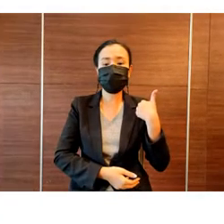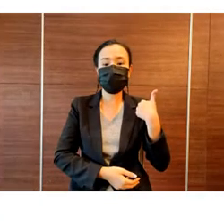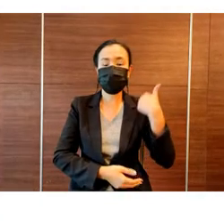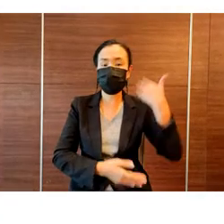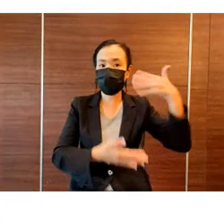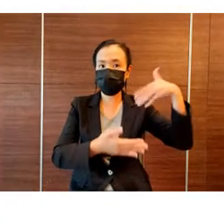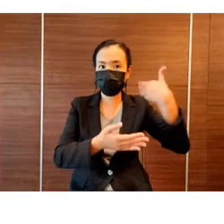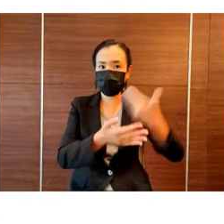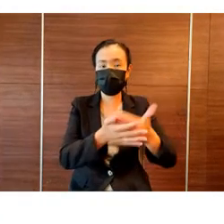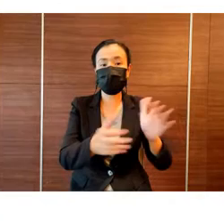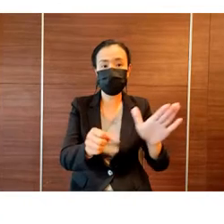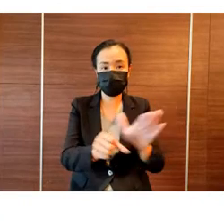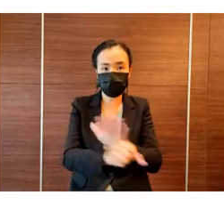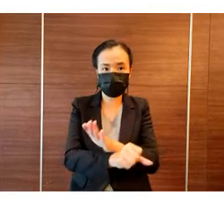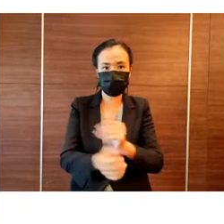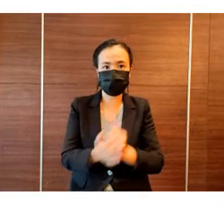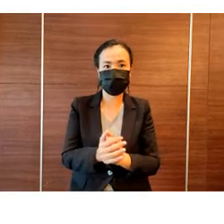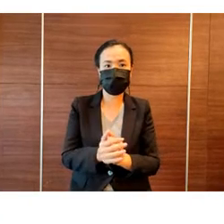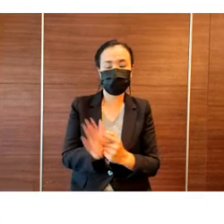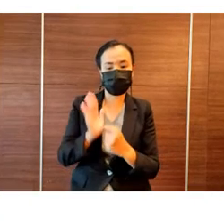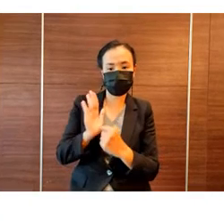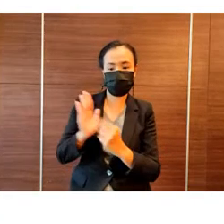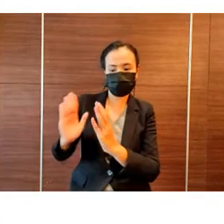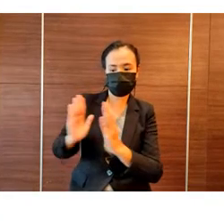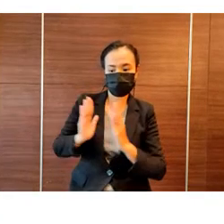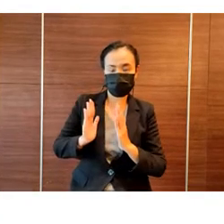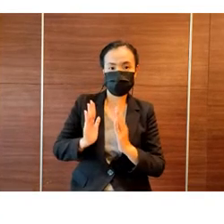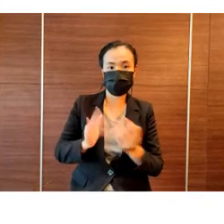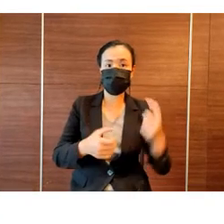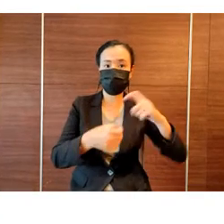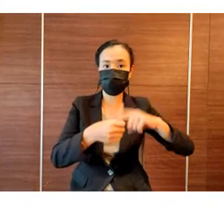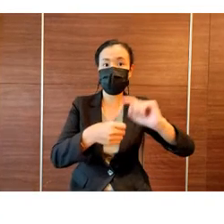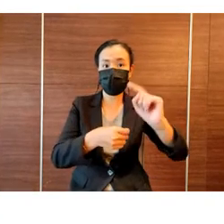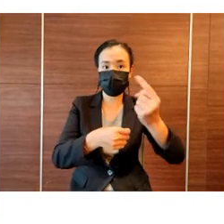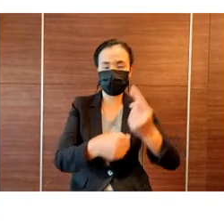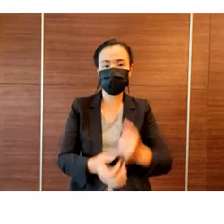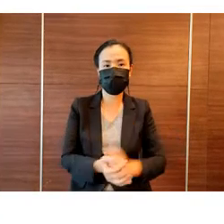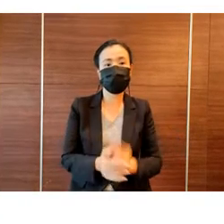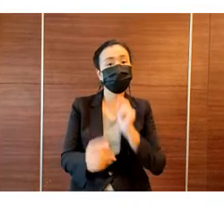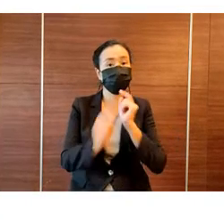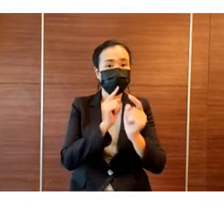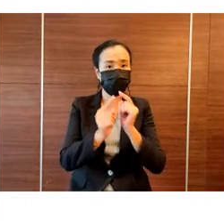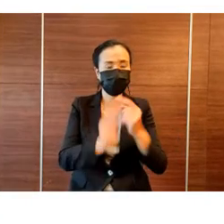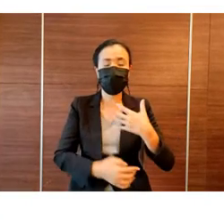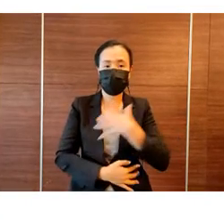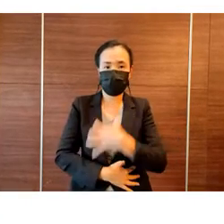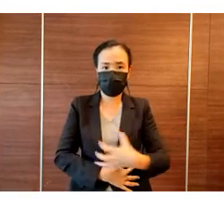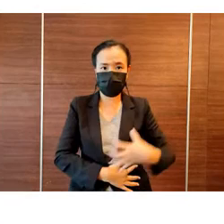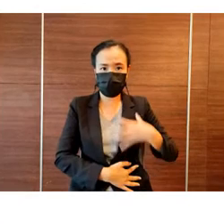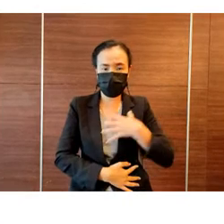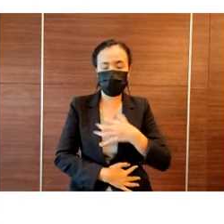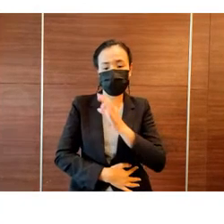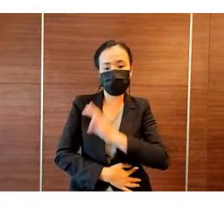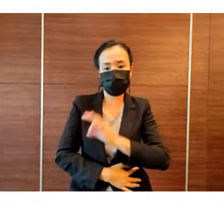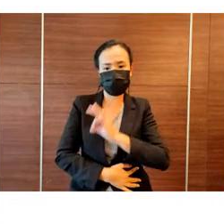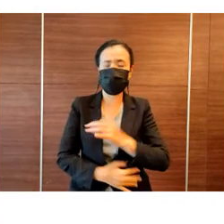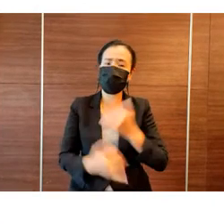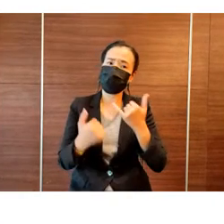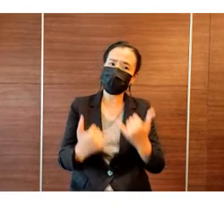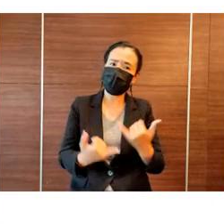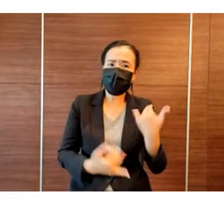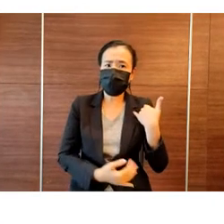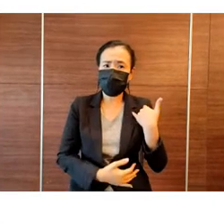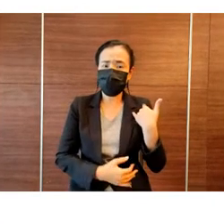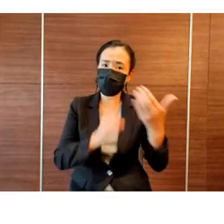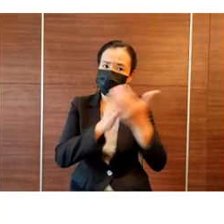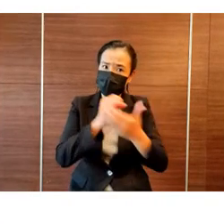บรอบเพื่อให้เป็นตัวอย่างแก่คนที่เพิ่งเข้ามาใหม่อะไรอย่างเงี้ยครับแล้วก็จะมีการพูดคุยถึงด้านอารมณ์ด้านความรู้สึกวันนี้คุณเป็นยังไงวันนี้คุณอย